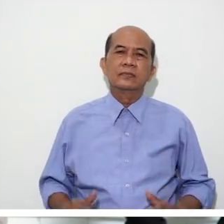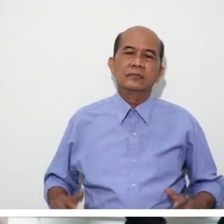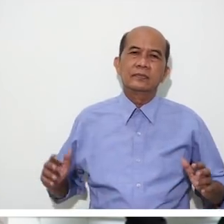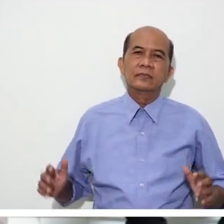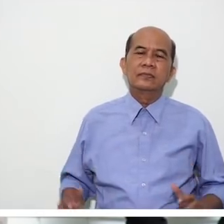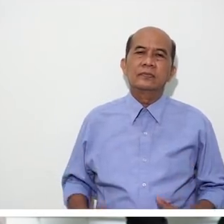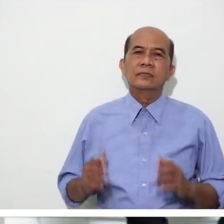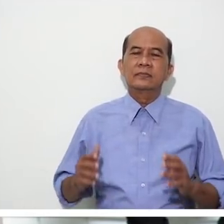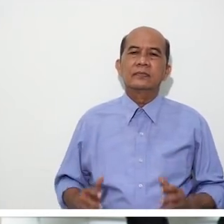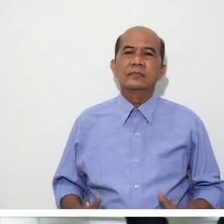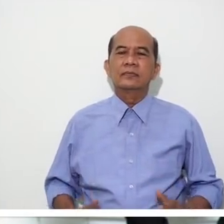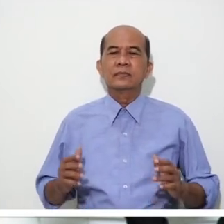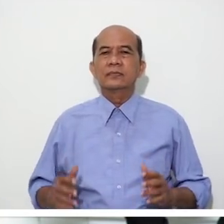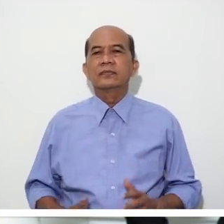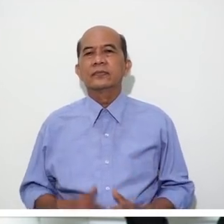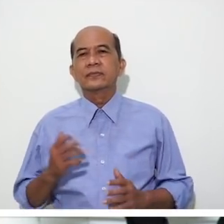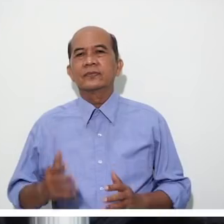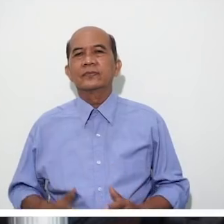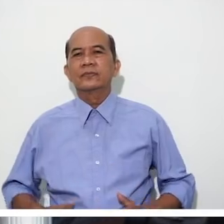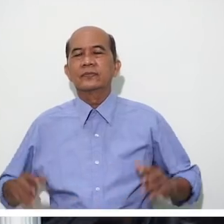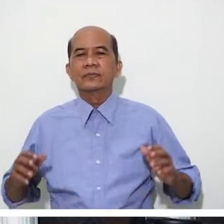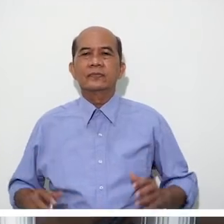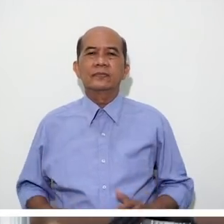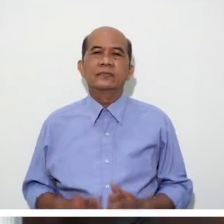Oh, worship the King, all glorious above.